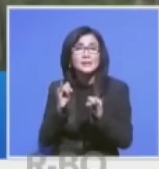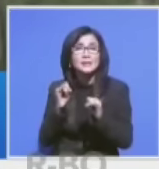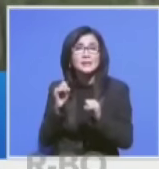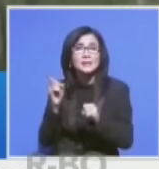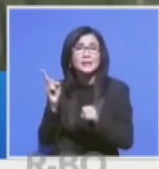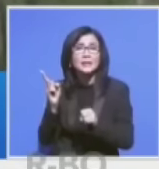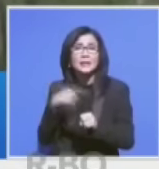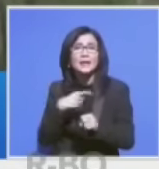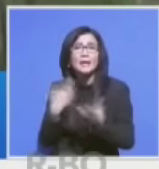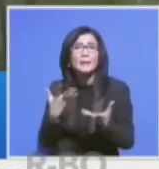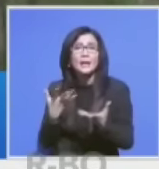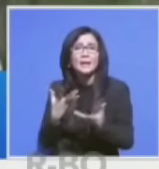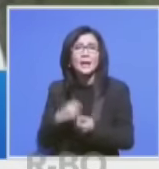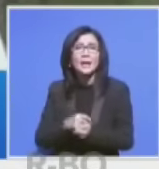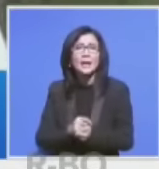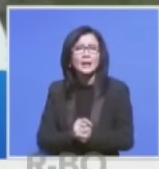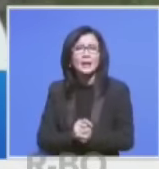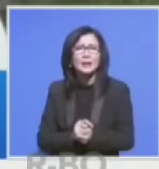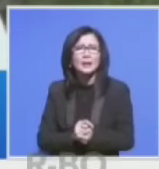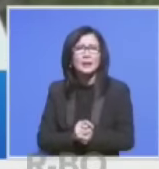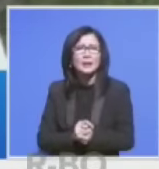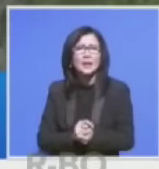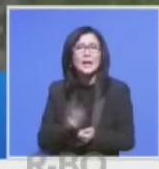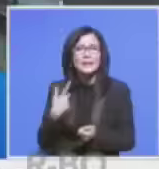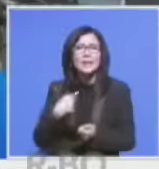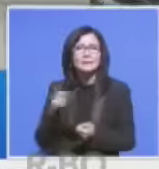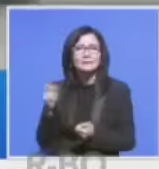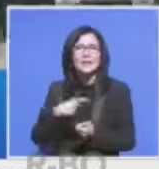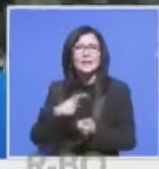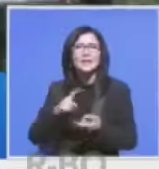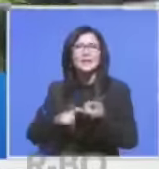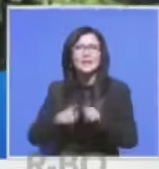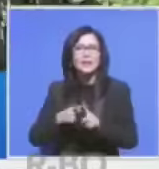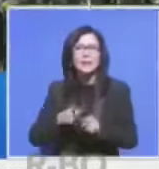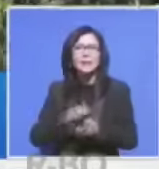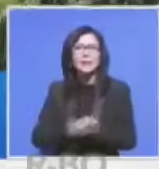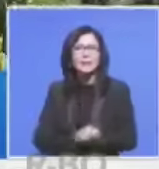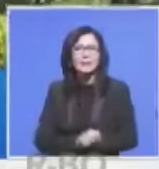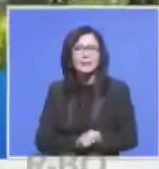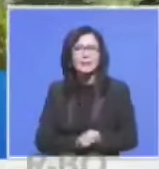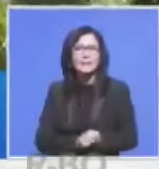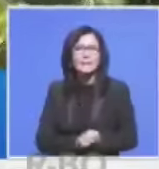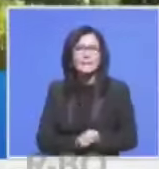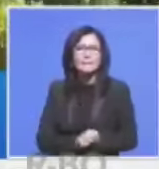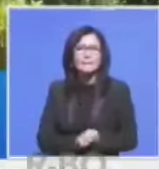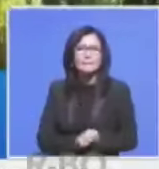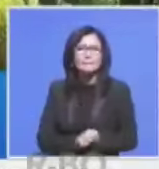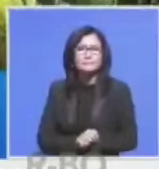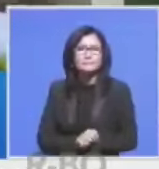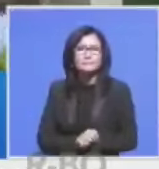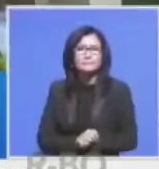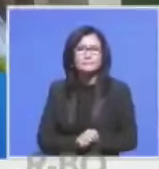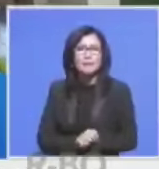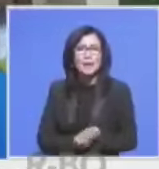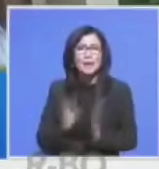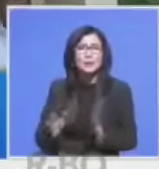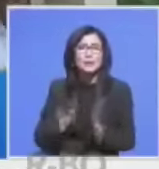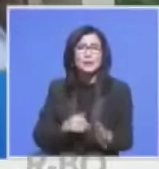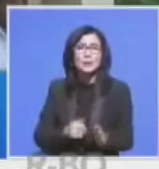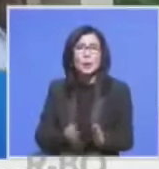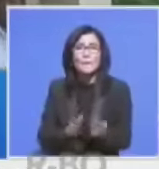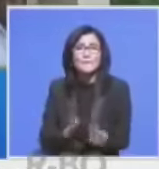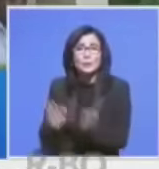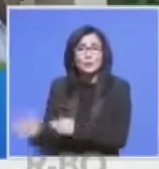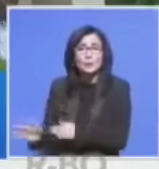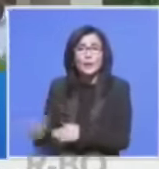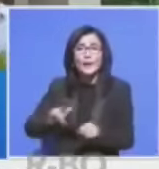dari siapa, Pak? Dari rekan. Dari rekan. Sementara terkait kisru penundaan pemberangkatan